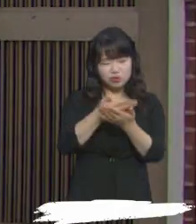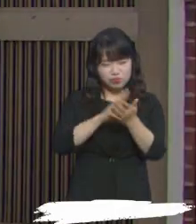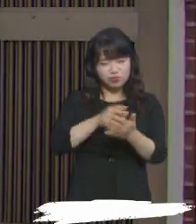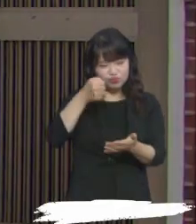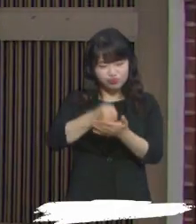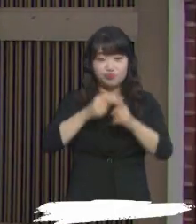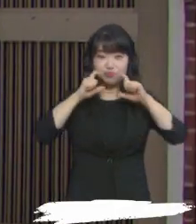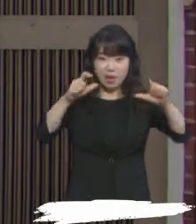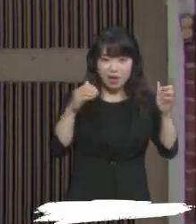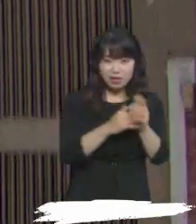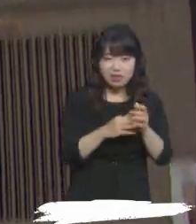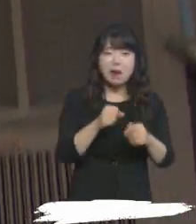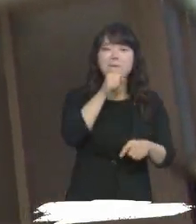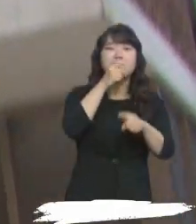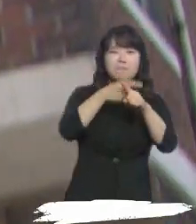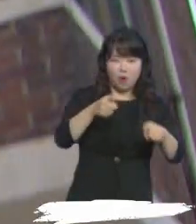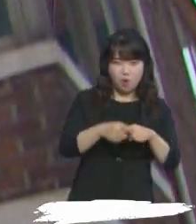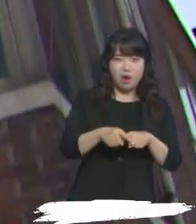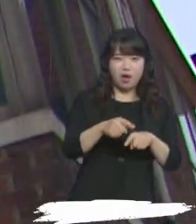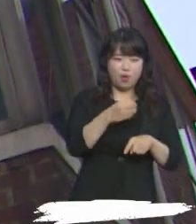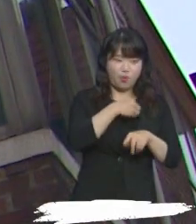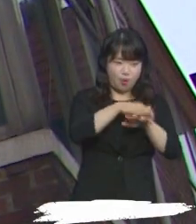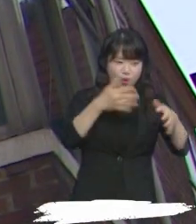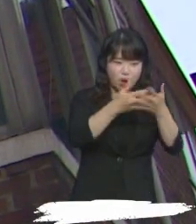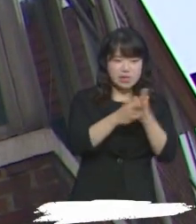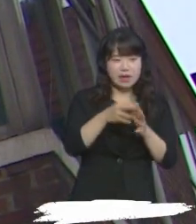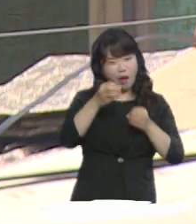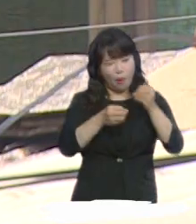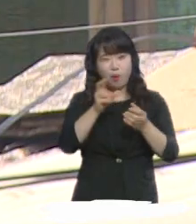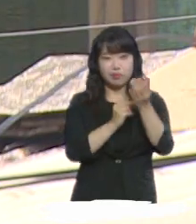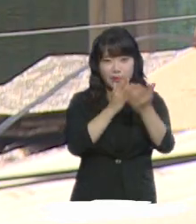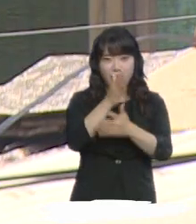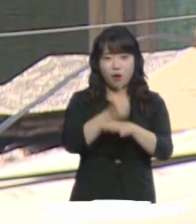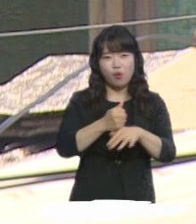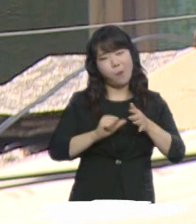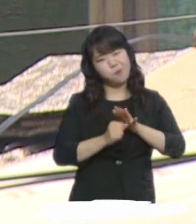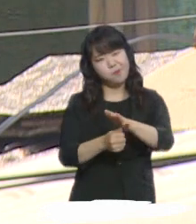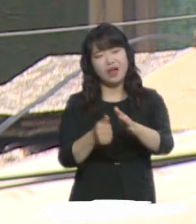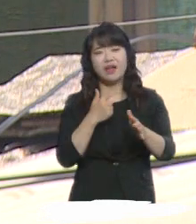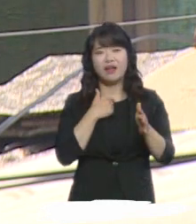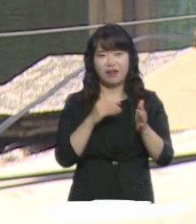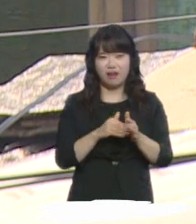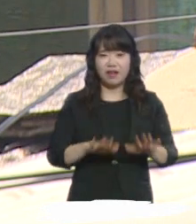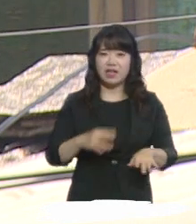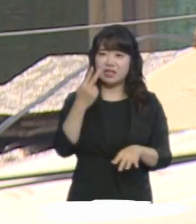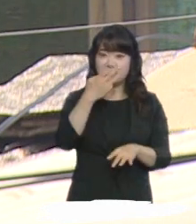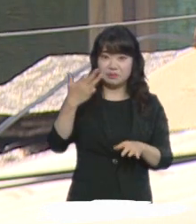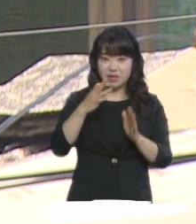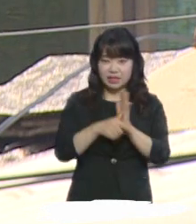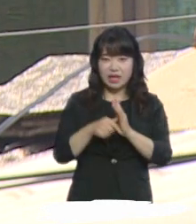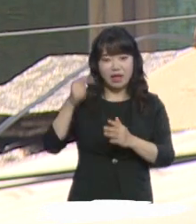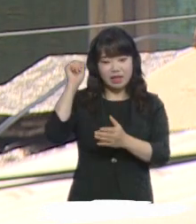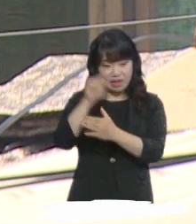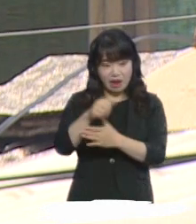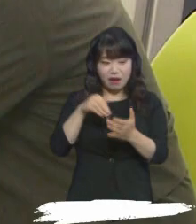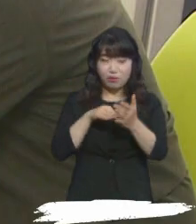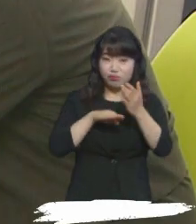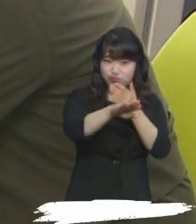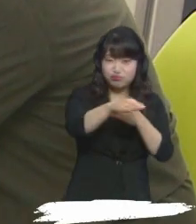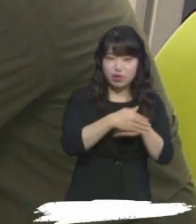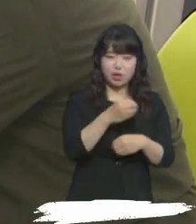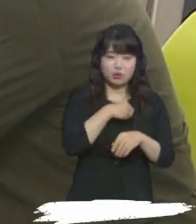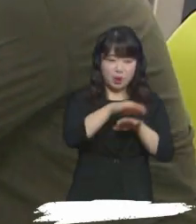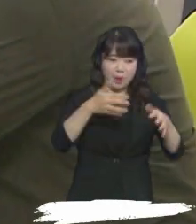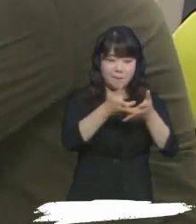지정됐지만 감정평가 등 조합원끼리의 갈등으로 지지부진해왔습니다. 2018년 사업시행 계획 인가 이후